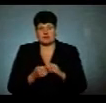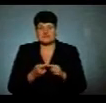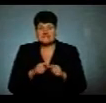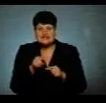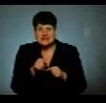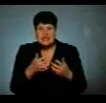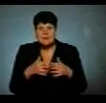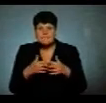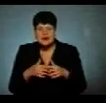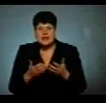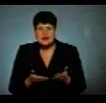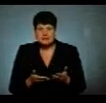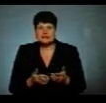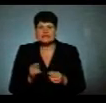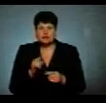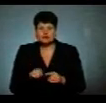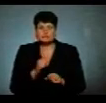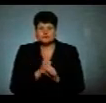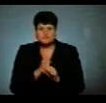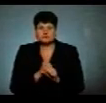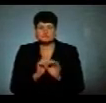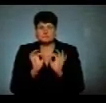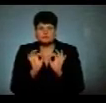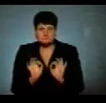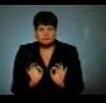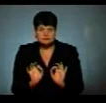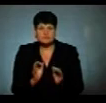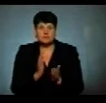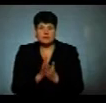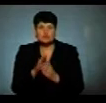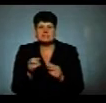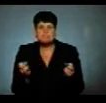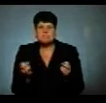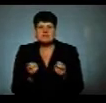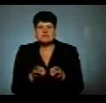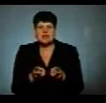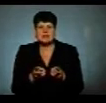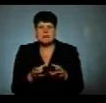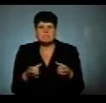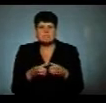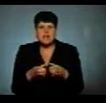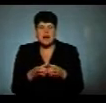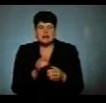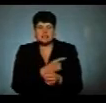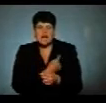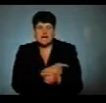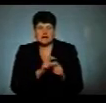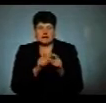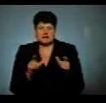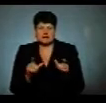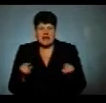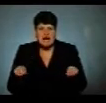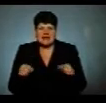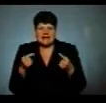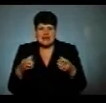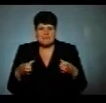апарат не для того, щоб він функціонував повноцінно і правильно, має бути спеціальна бригада лікарів-реаніматологів,